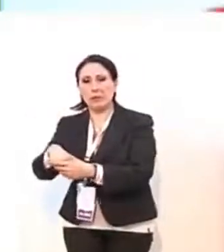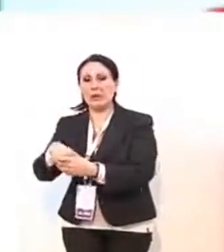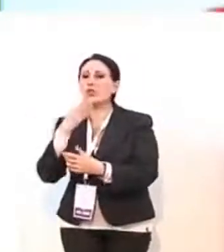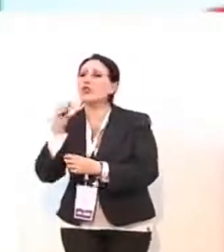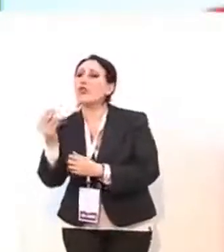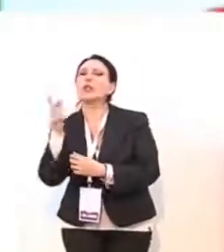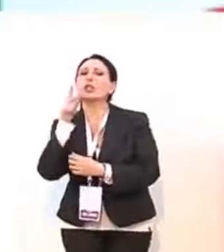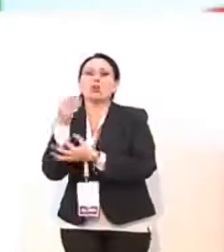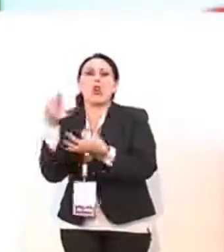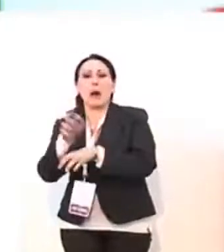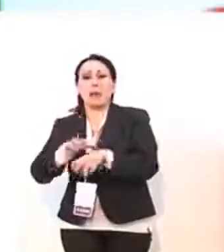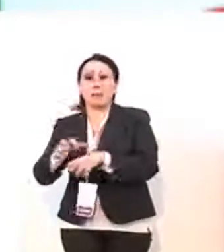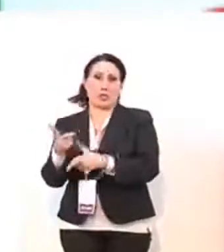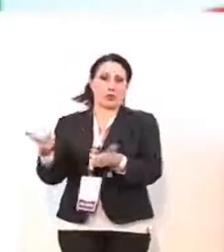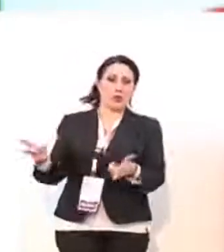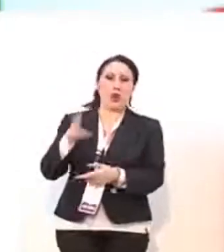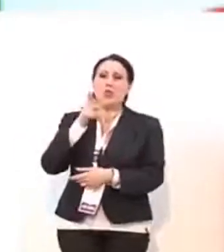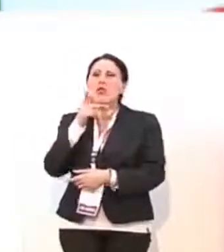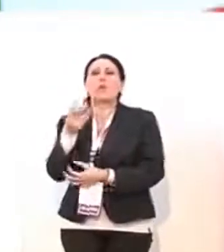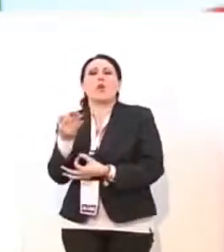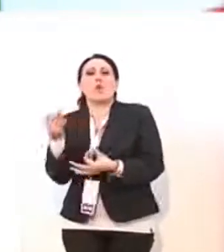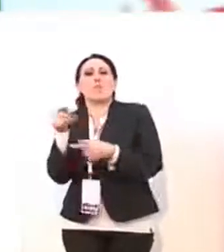volte anche dall'esito